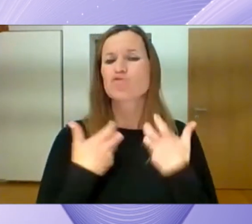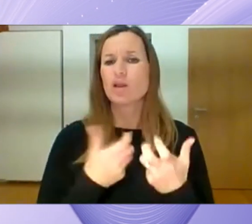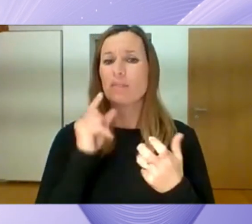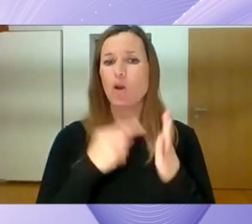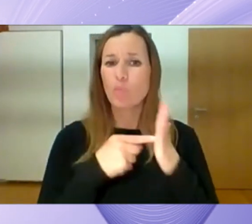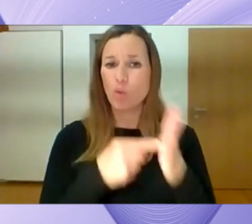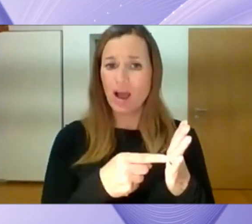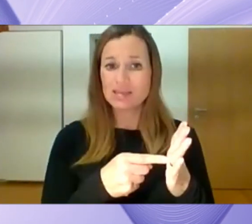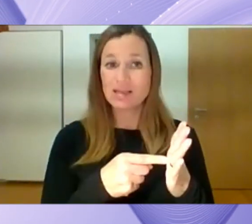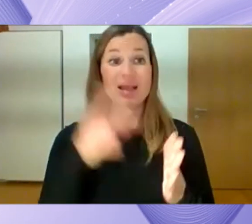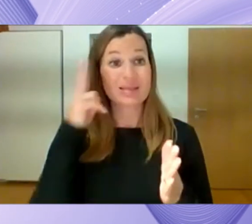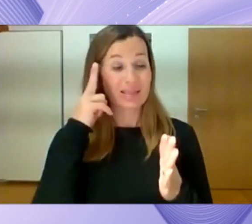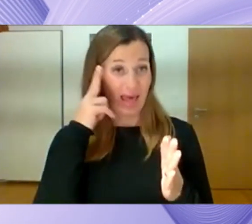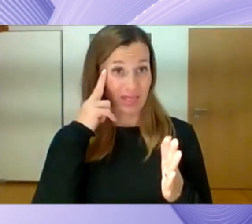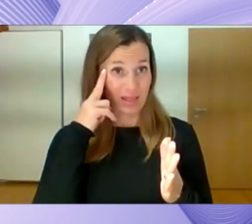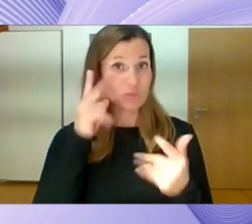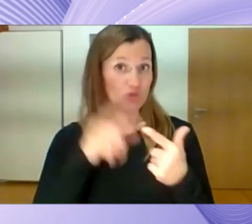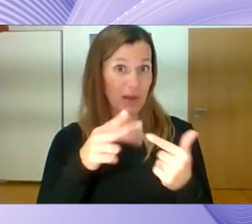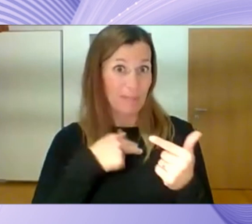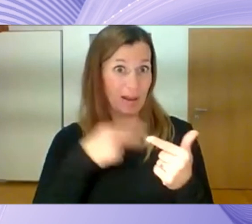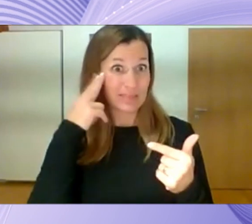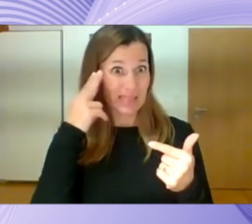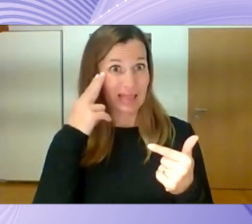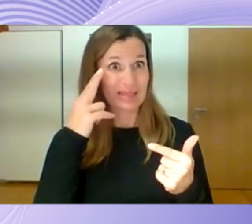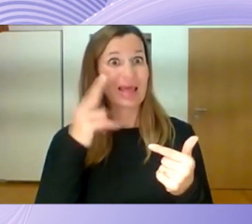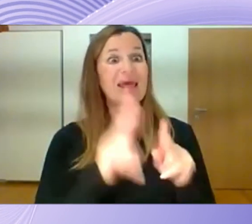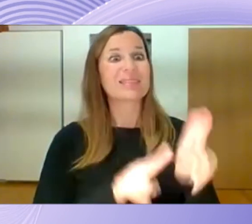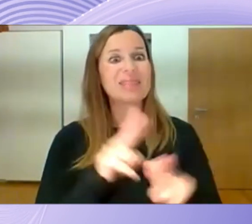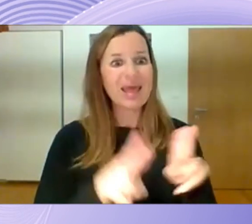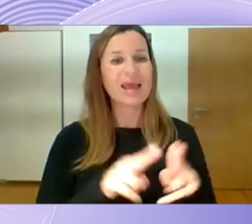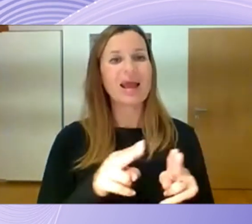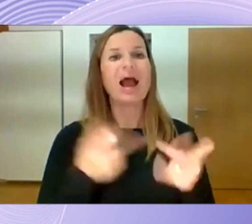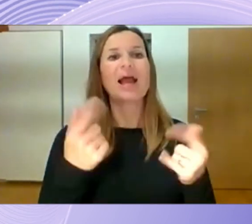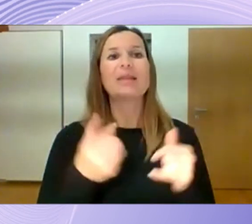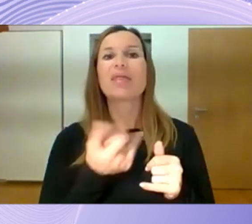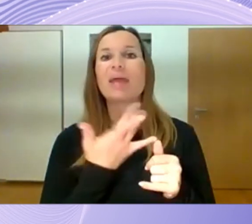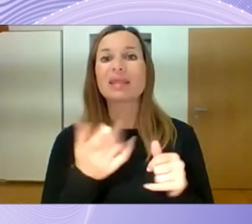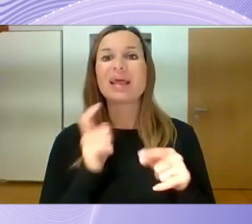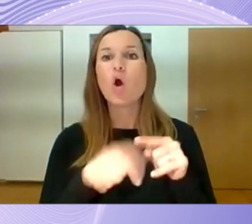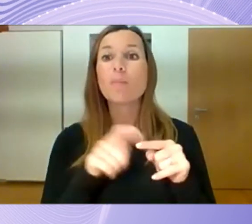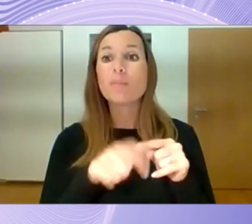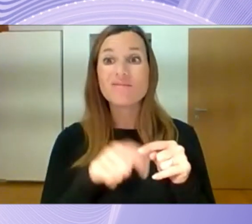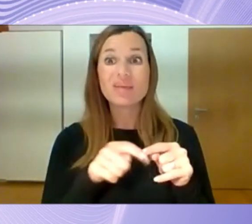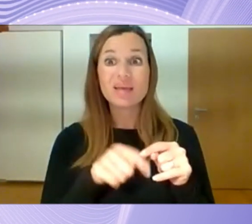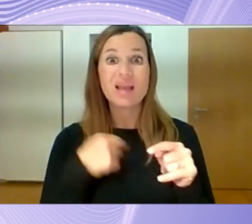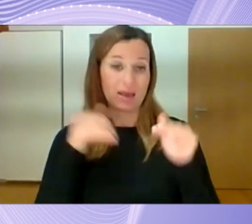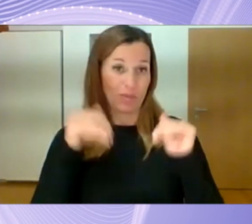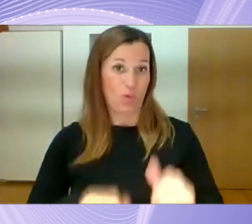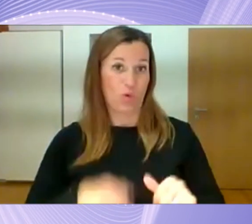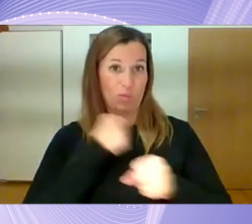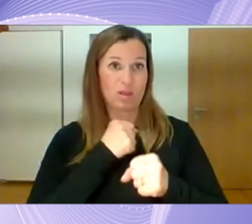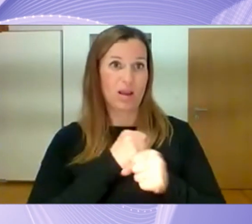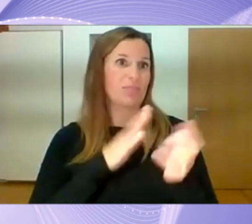da v bistvu znanjem je lahko nega ali pa nekateri opravila, v katerih se znajdemo, da jih moramo delati, recimo